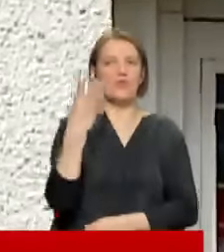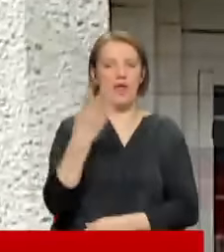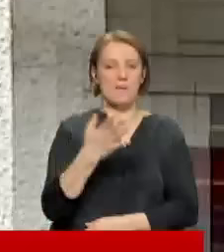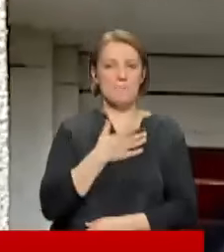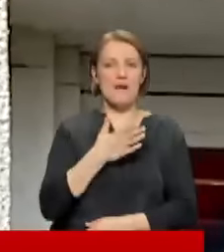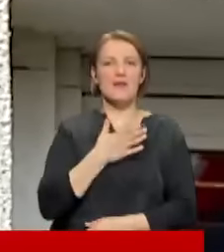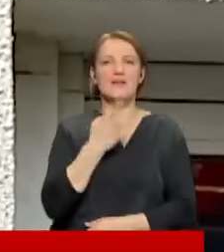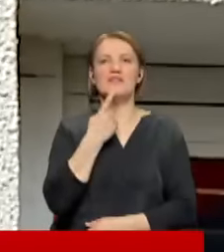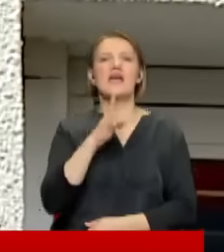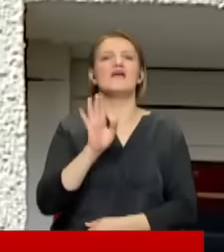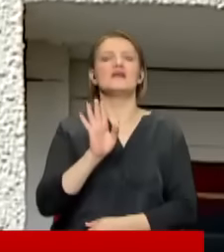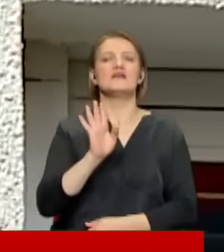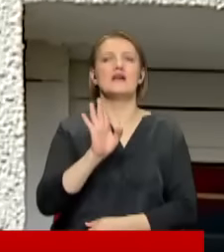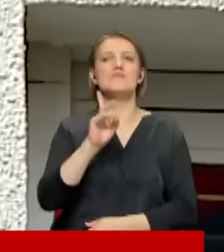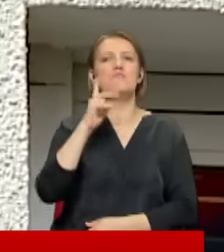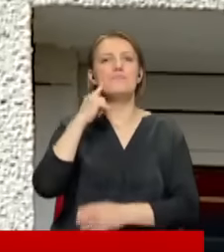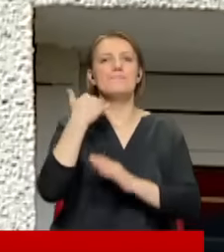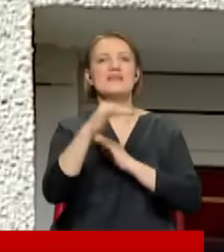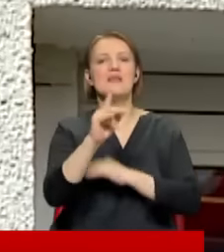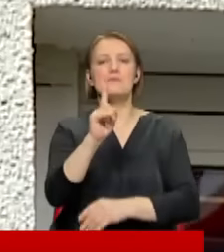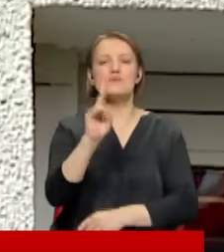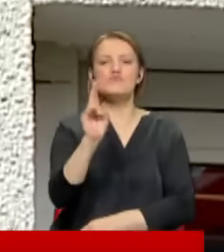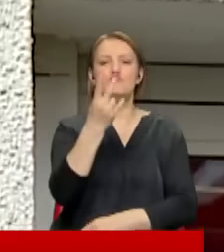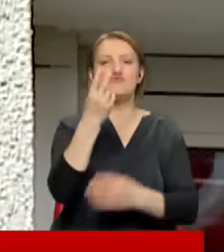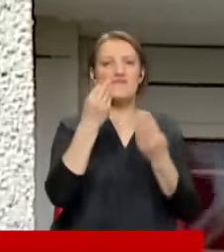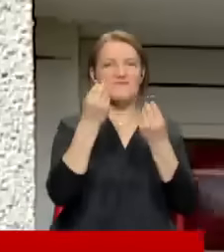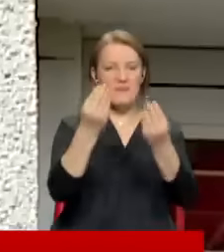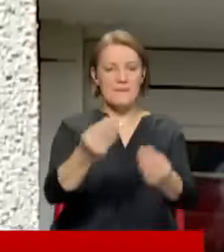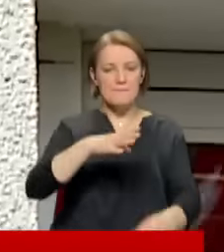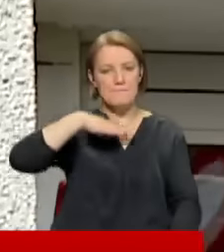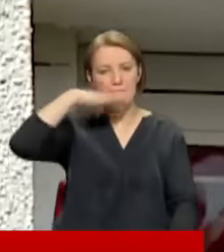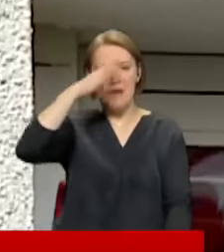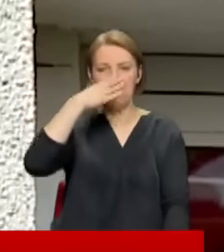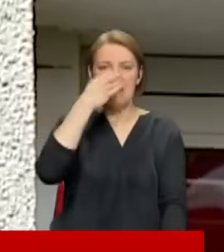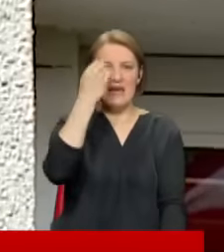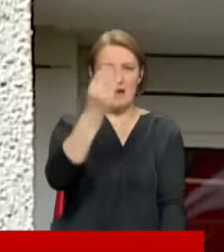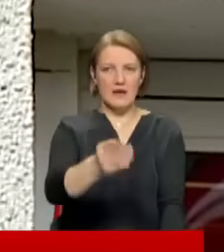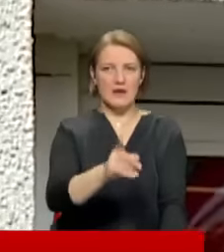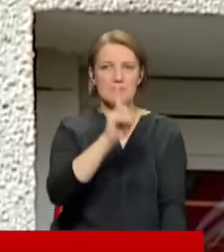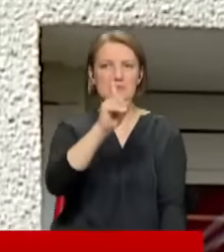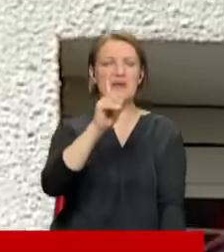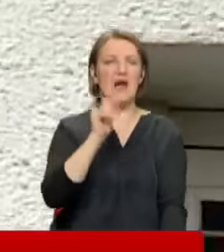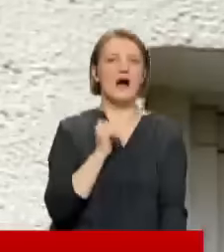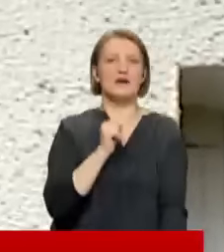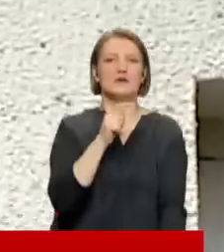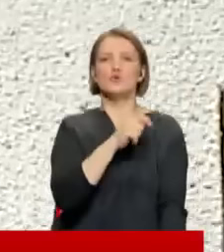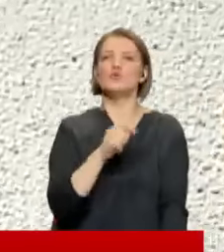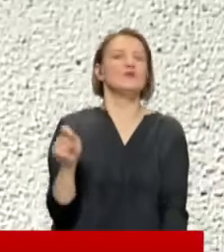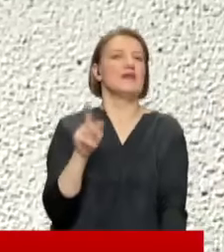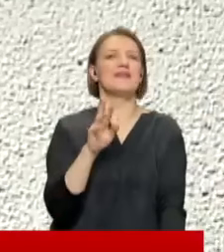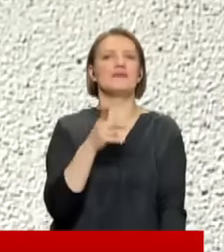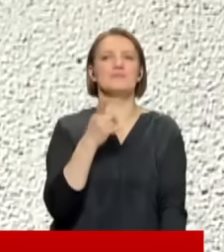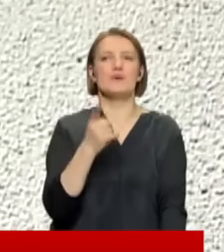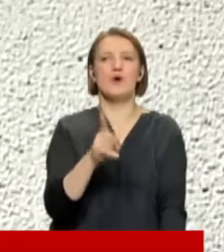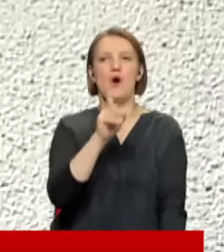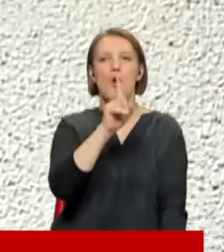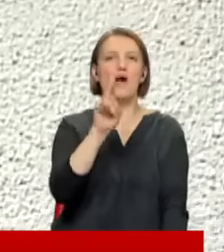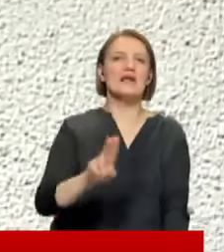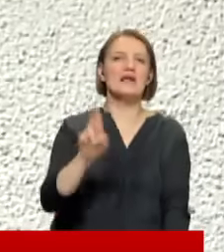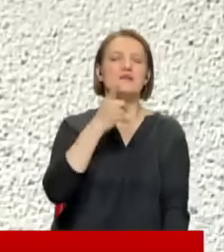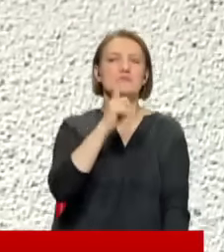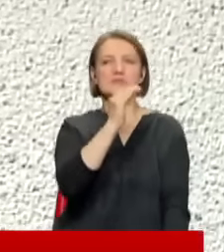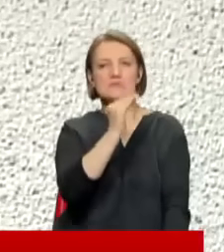Bana değil millete bir müjde vermesini, bayram ikramiyesini bir asgari ücrete 17